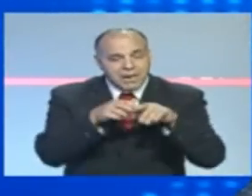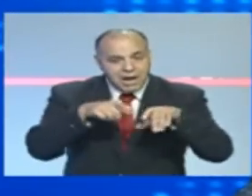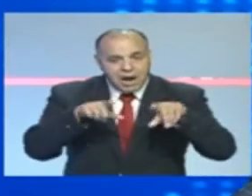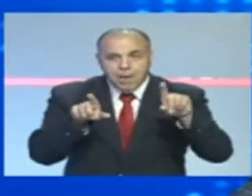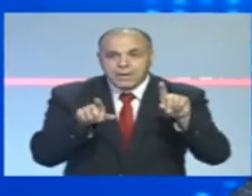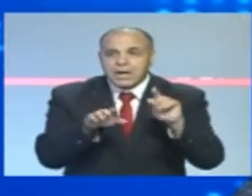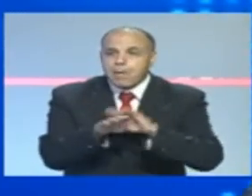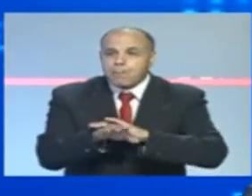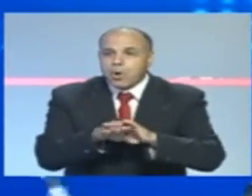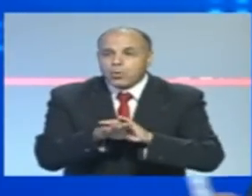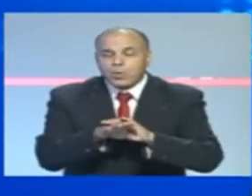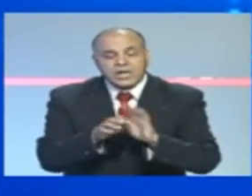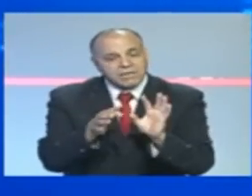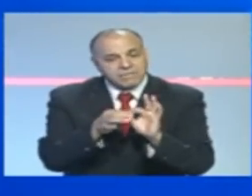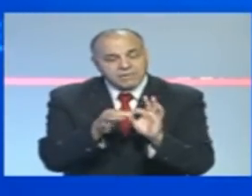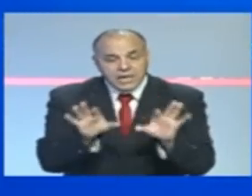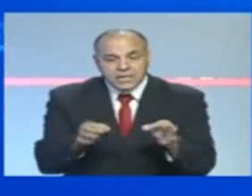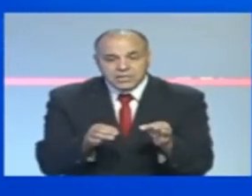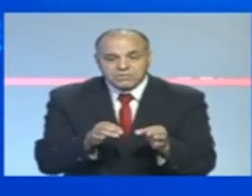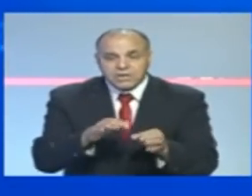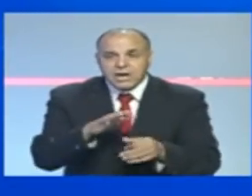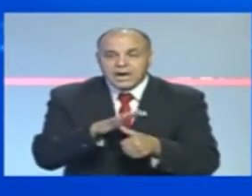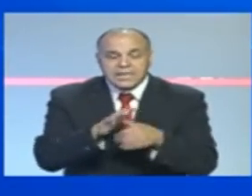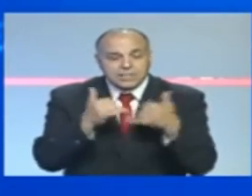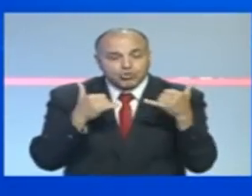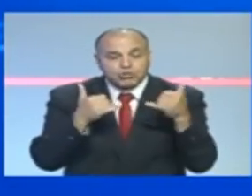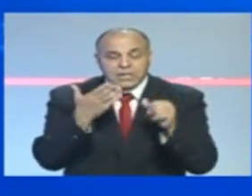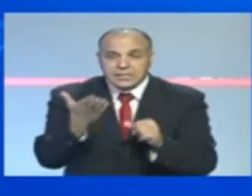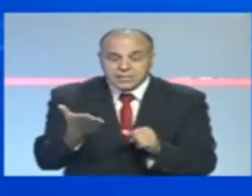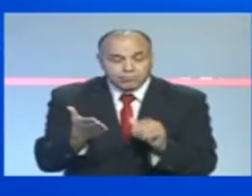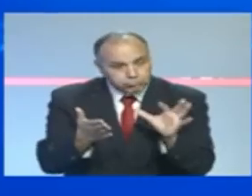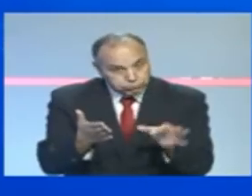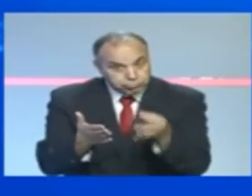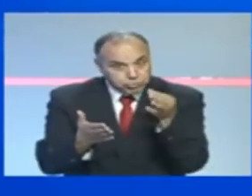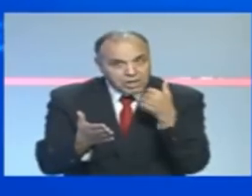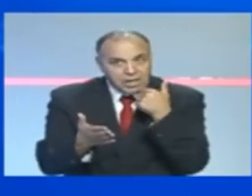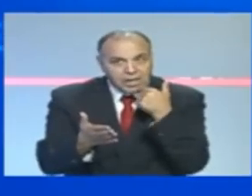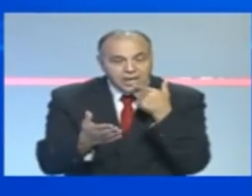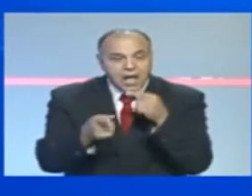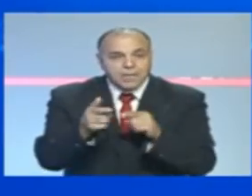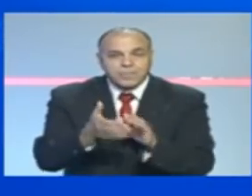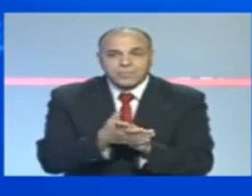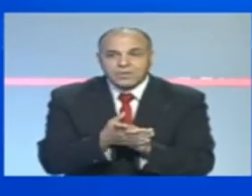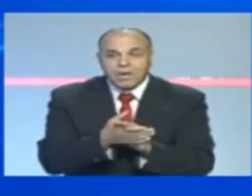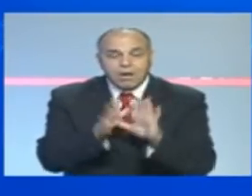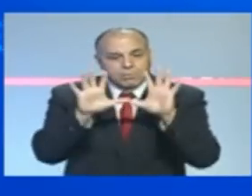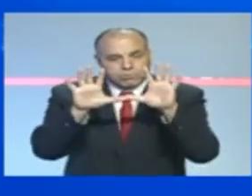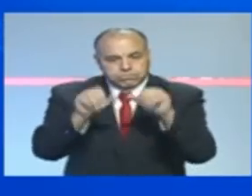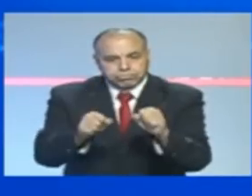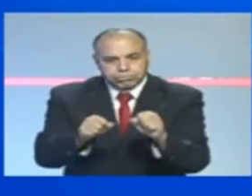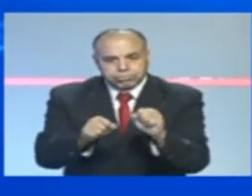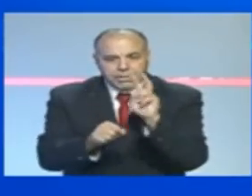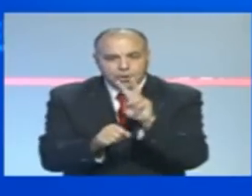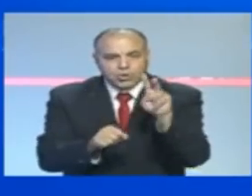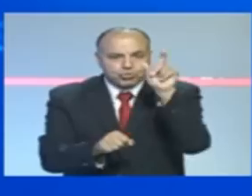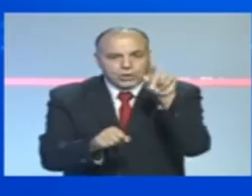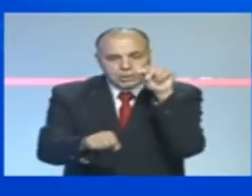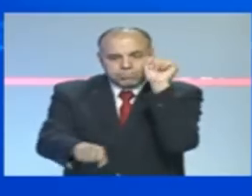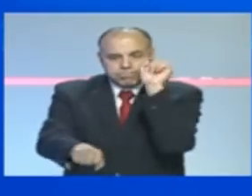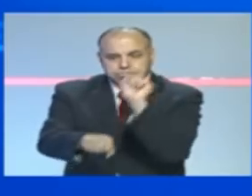وفي شان متصل كشف الرئيس الجزائري عبد المجيد تبون عن القاء القبض على اثنين وعشرين